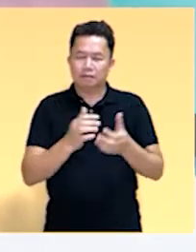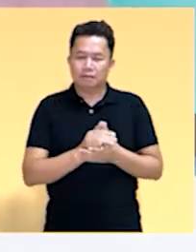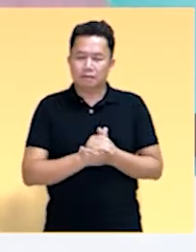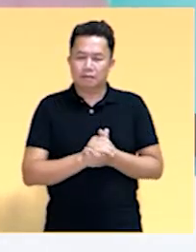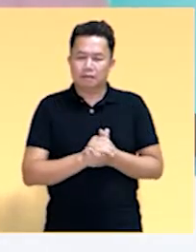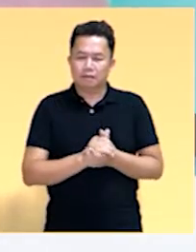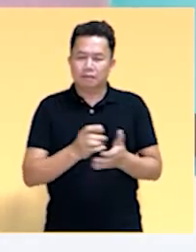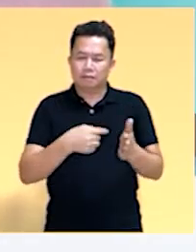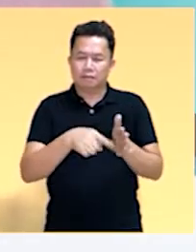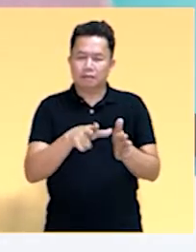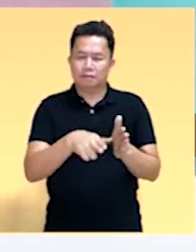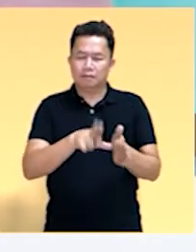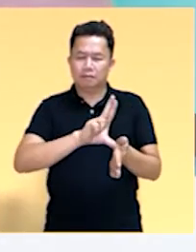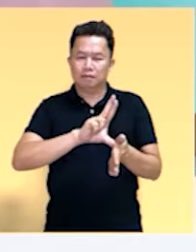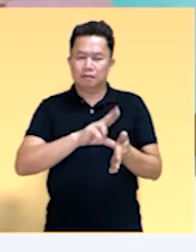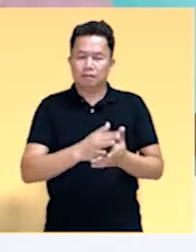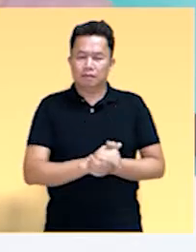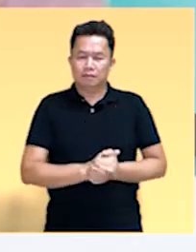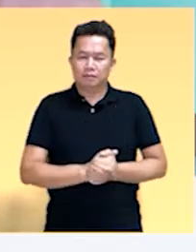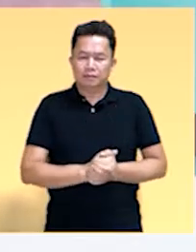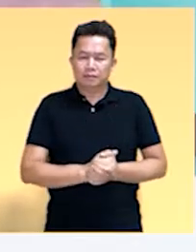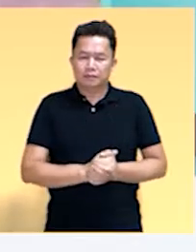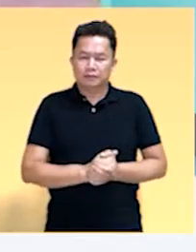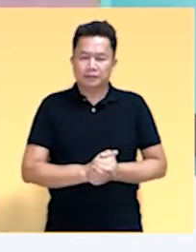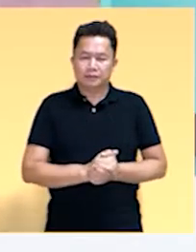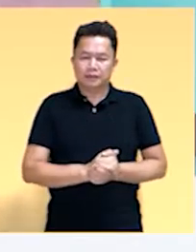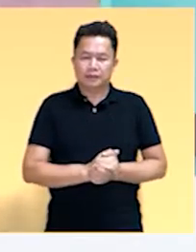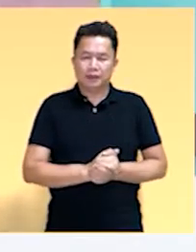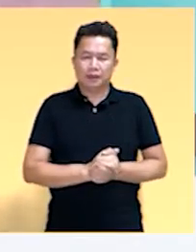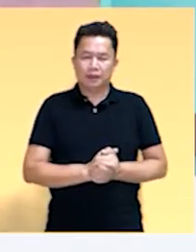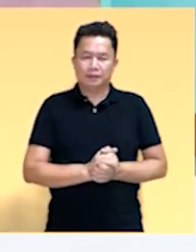Solve, check, or look back.